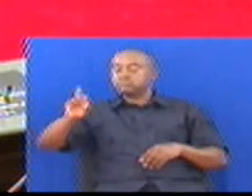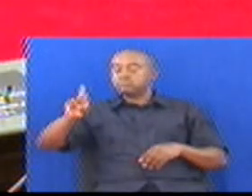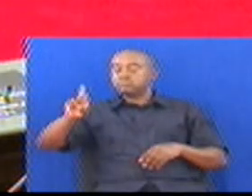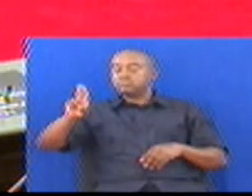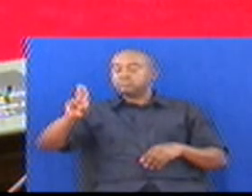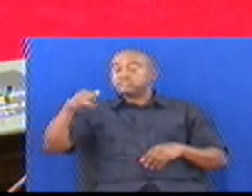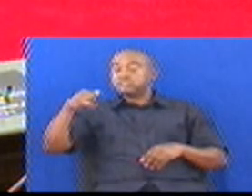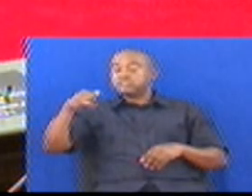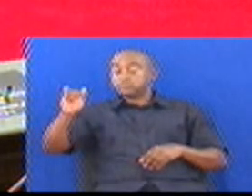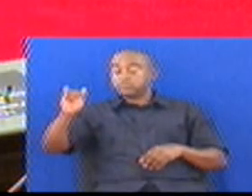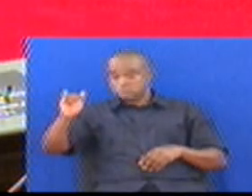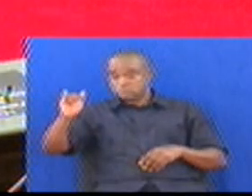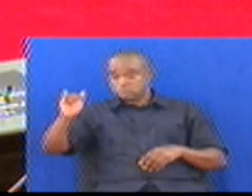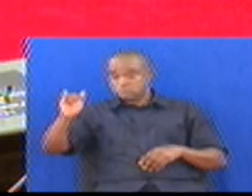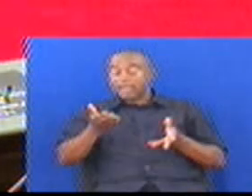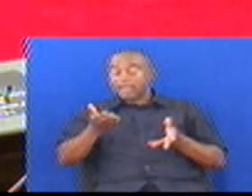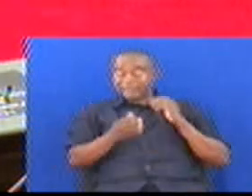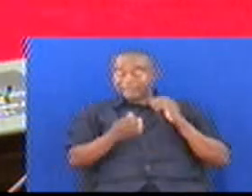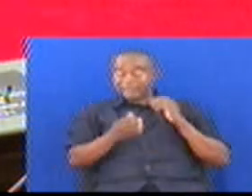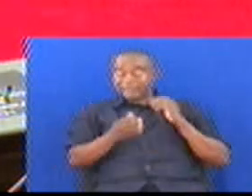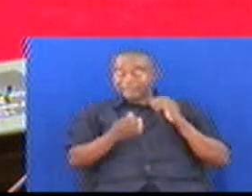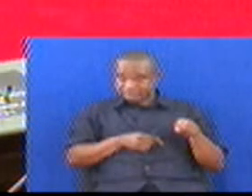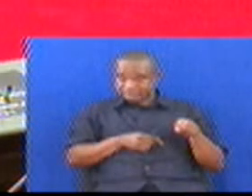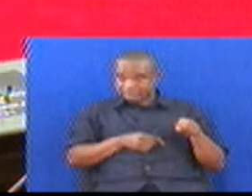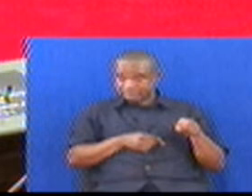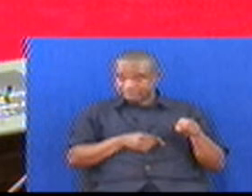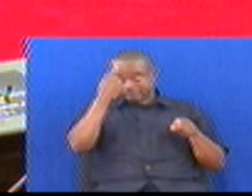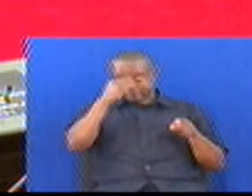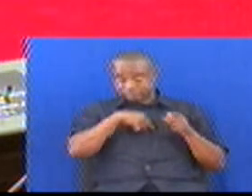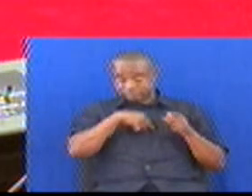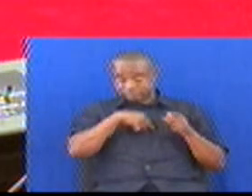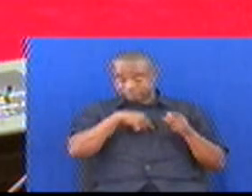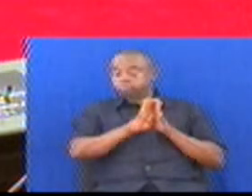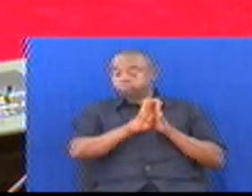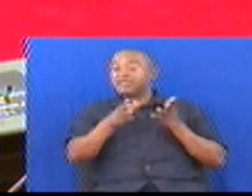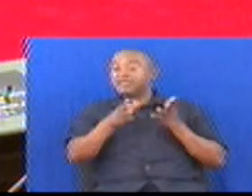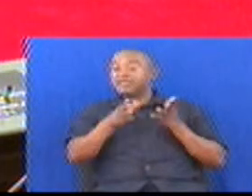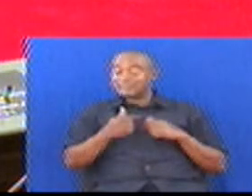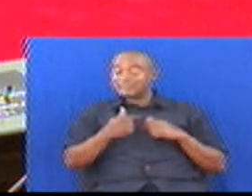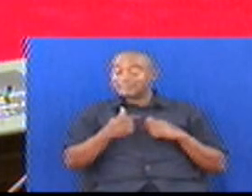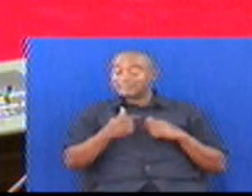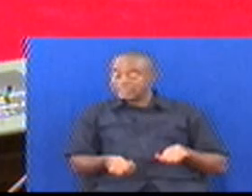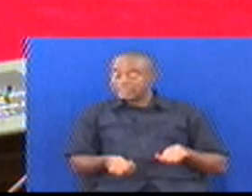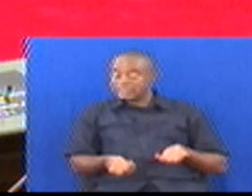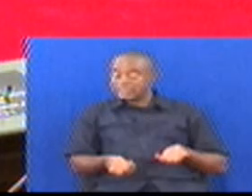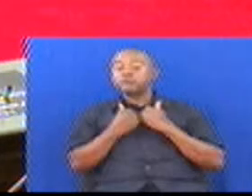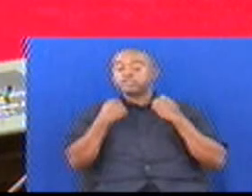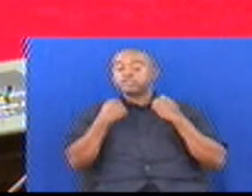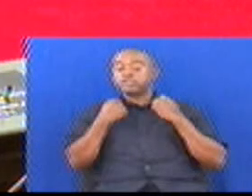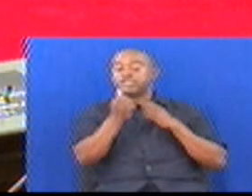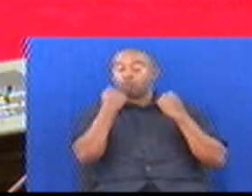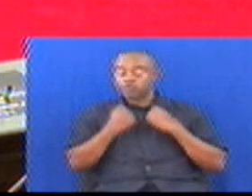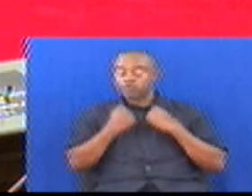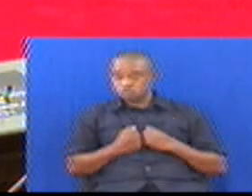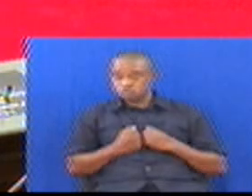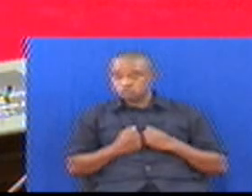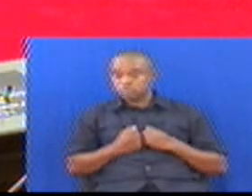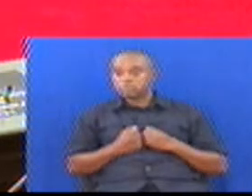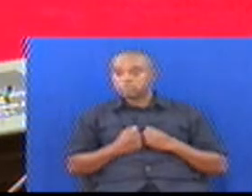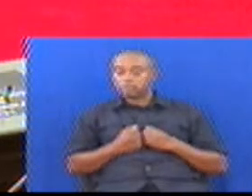4.8 mwaka 2019, na hivyo kuiwezesha nchi kukidhi mahitaji ya ndani na kuuza ziada nje ya